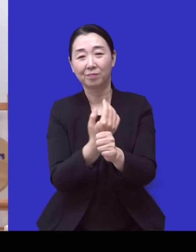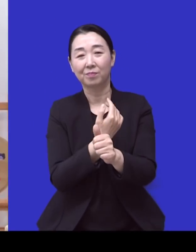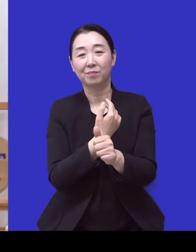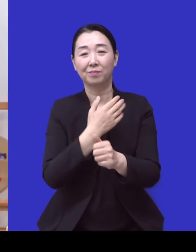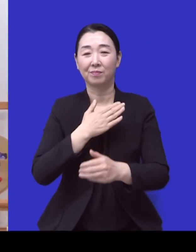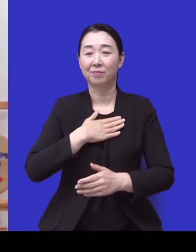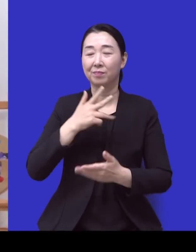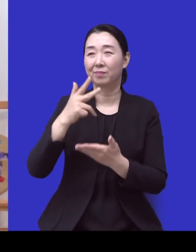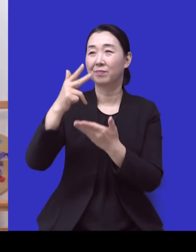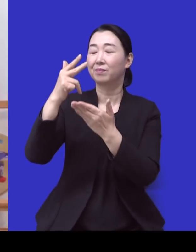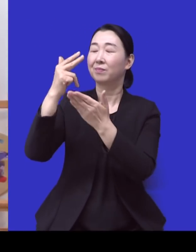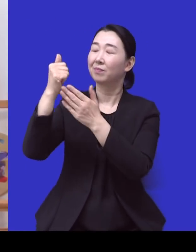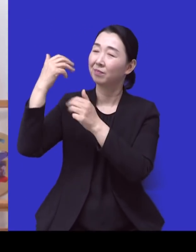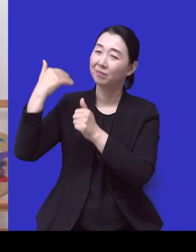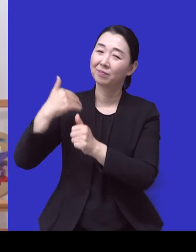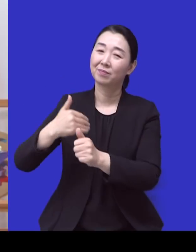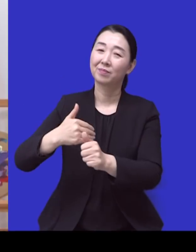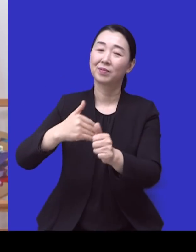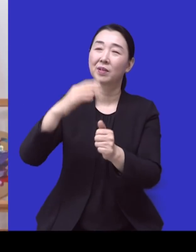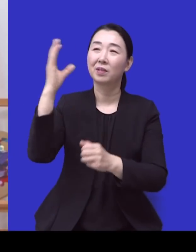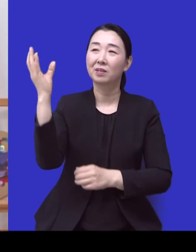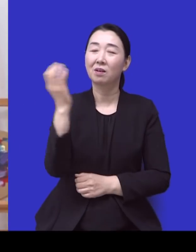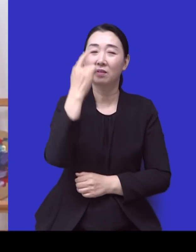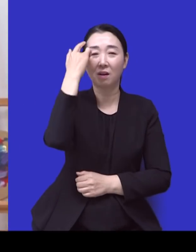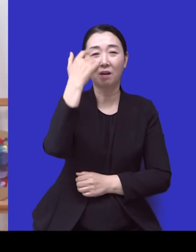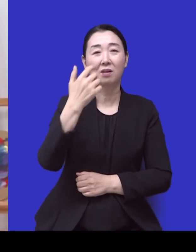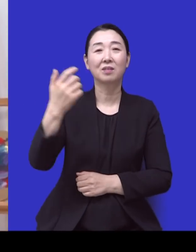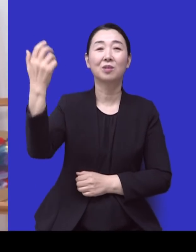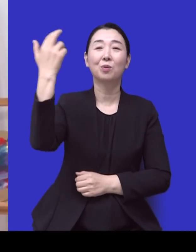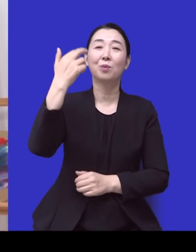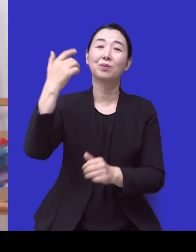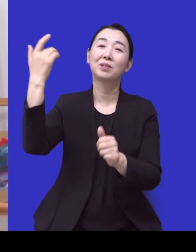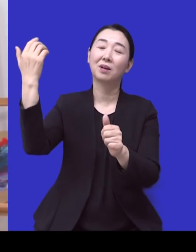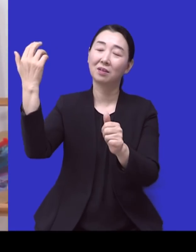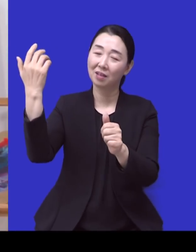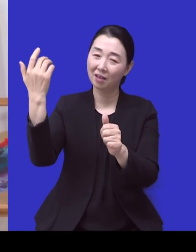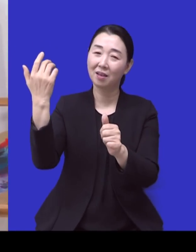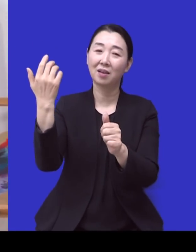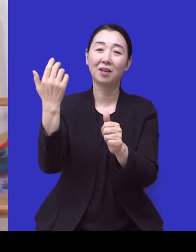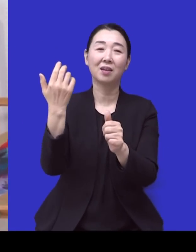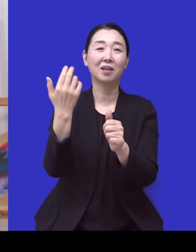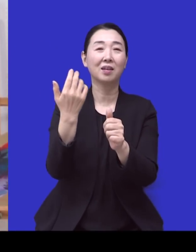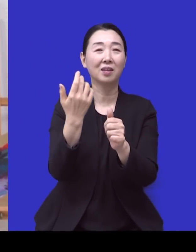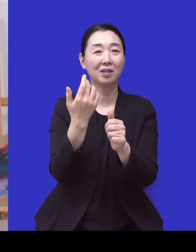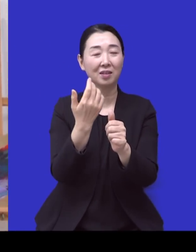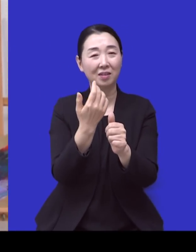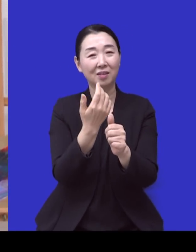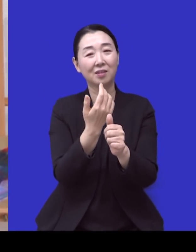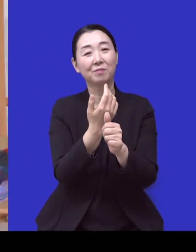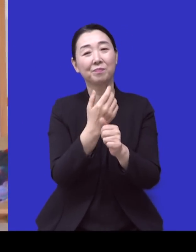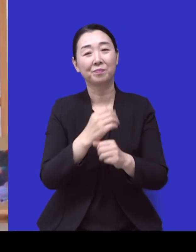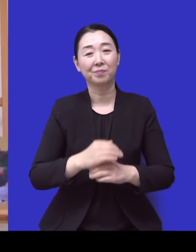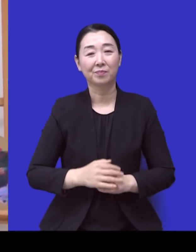내 주에 보내신 성령이 오셨네.